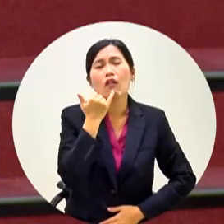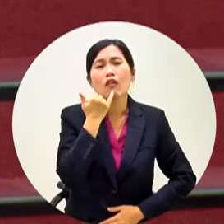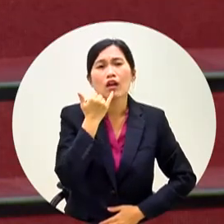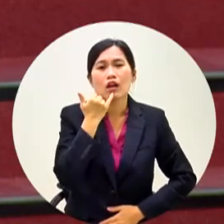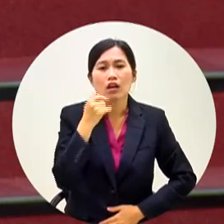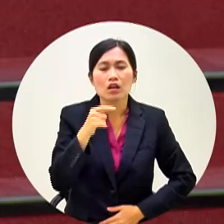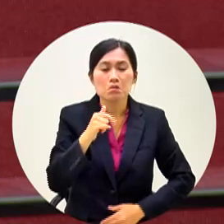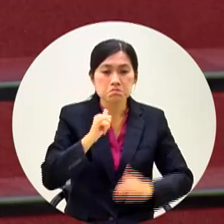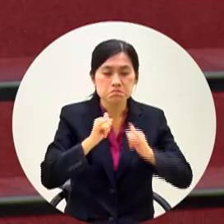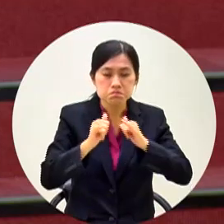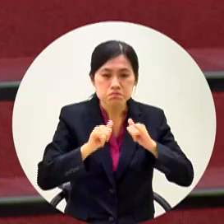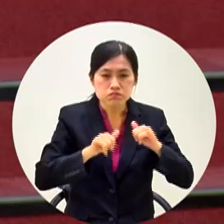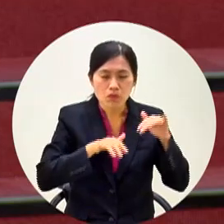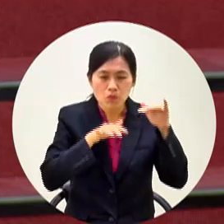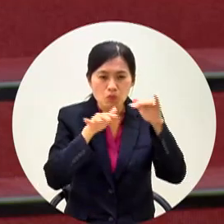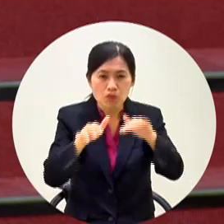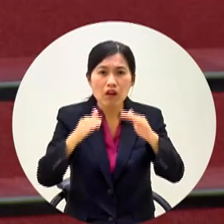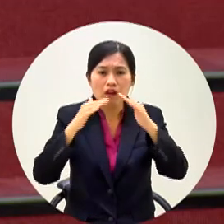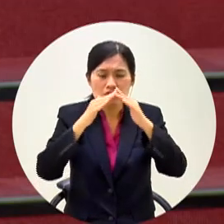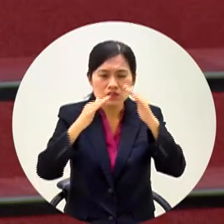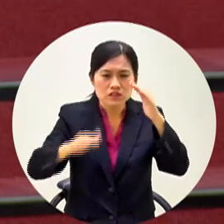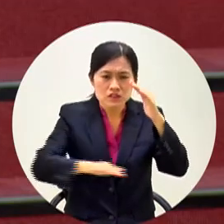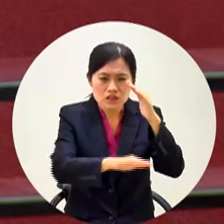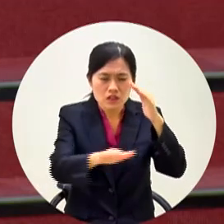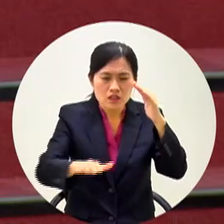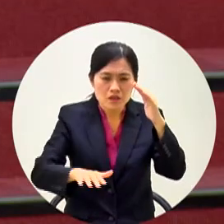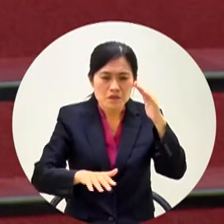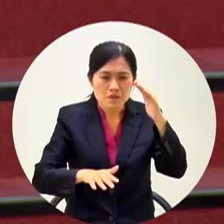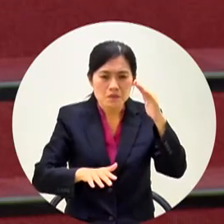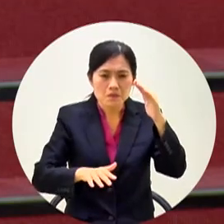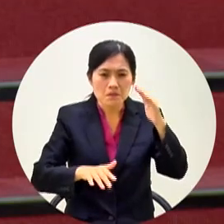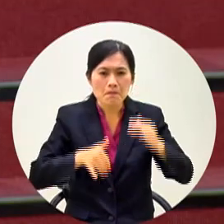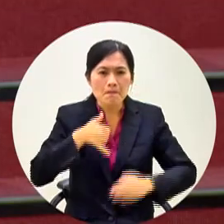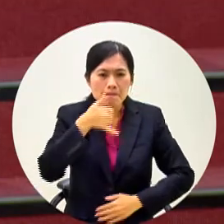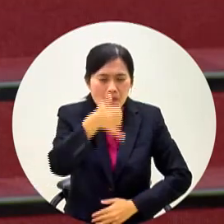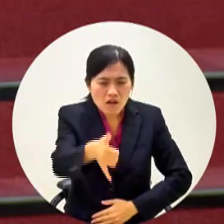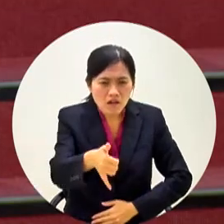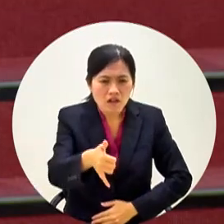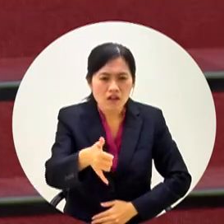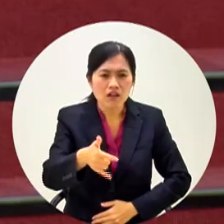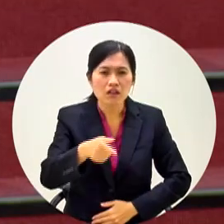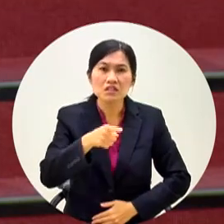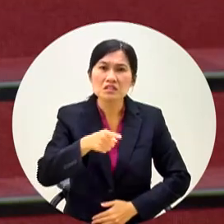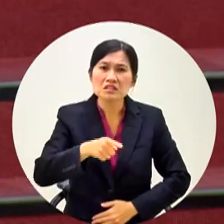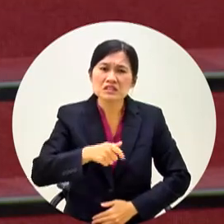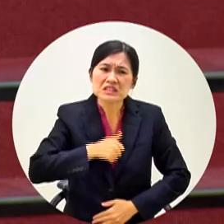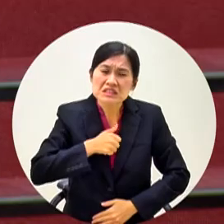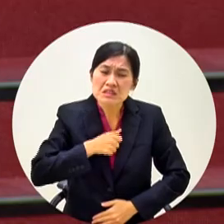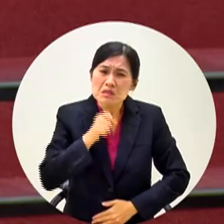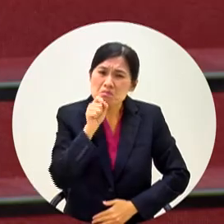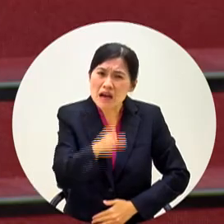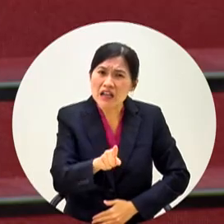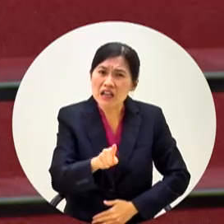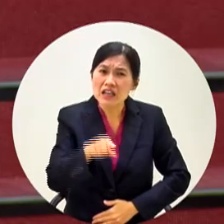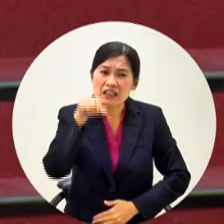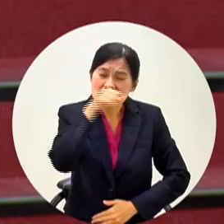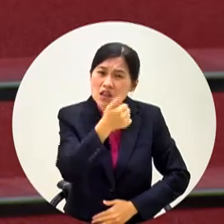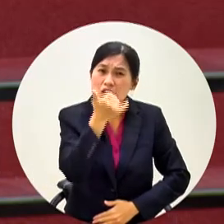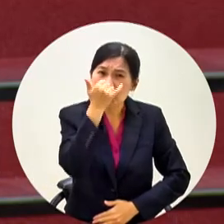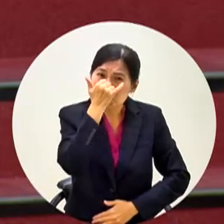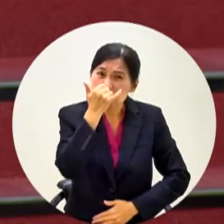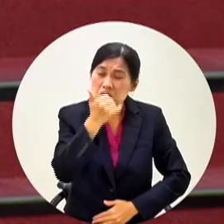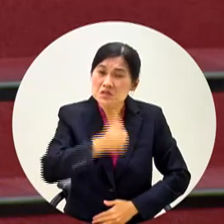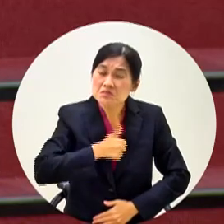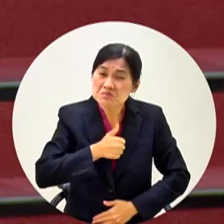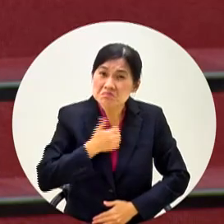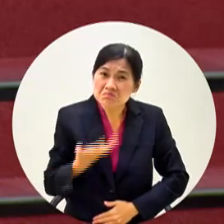之后，不一定啊，不一定能够完全了解他买到的是不是台湾猪。其实并不容易，